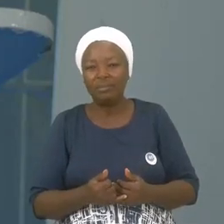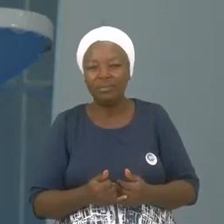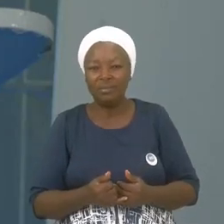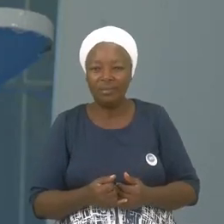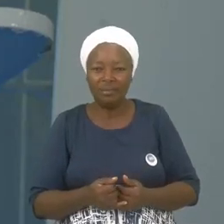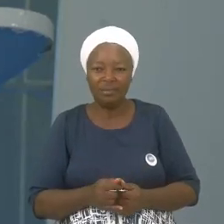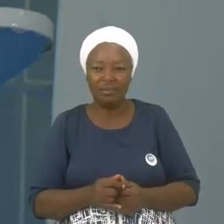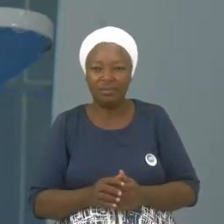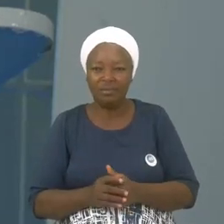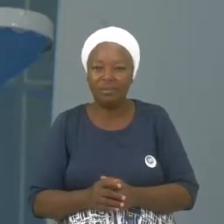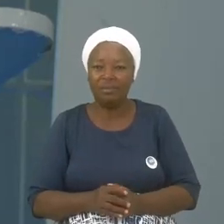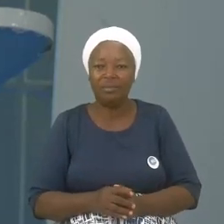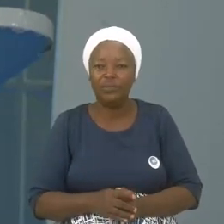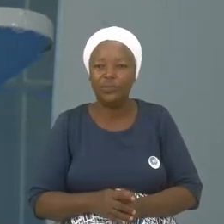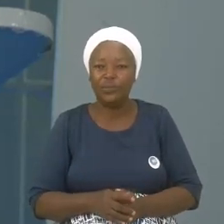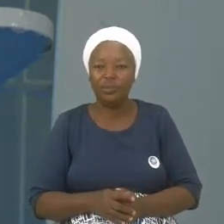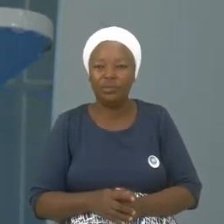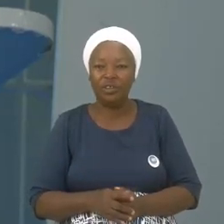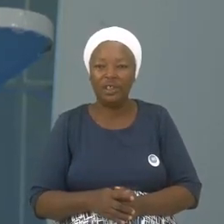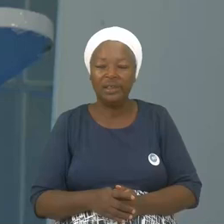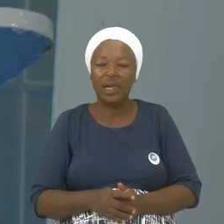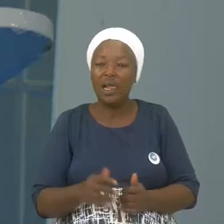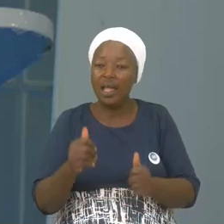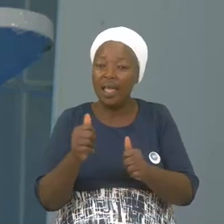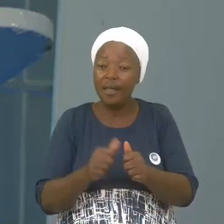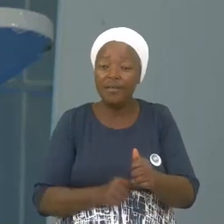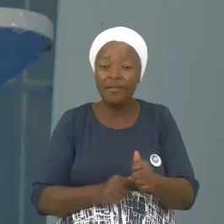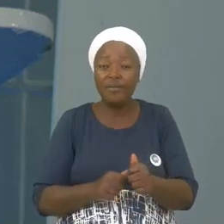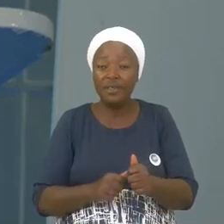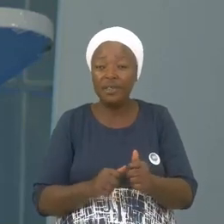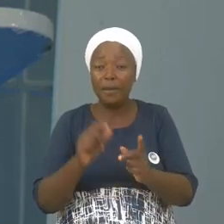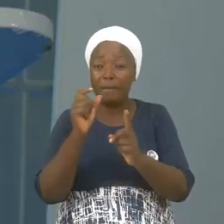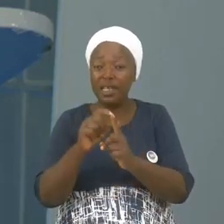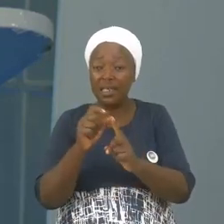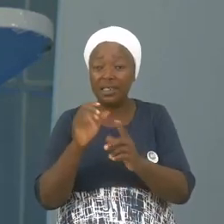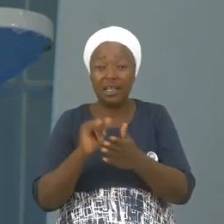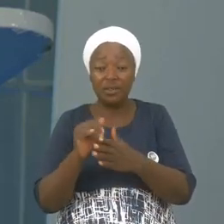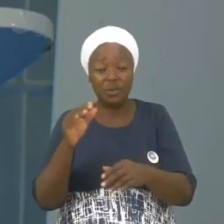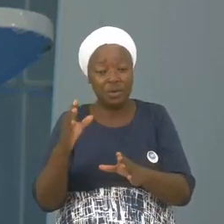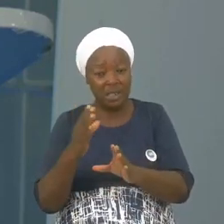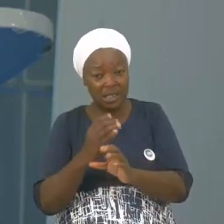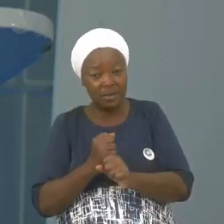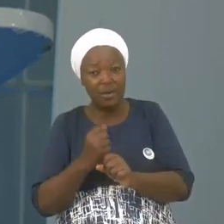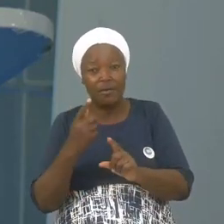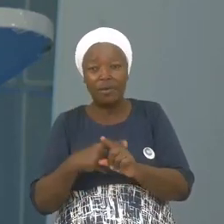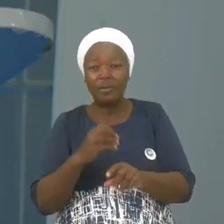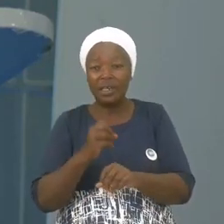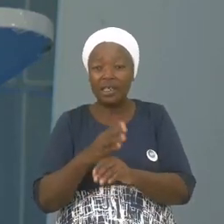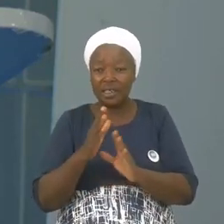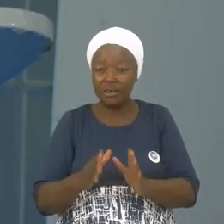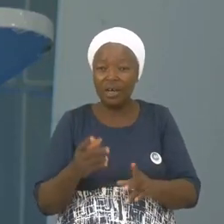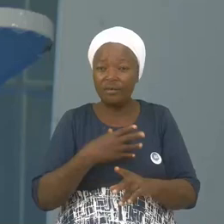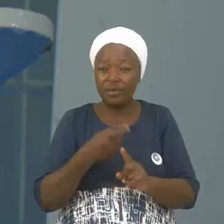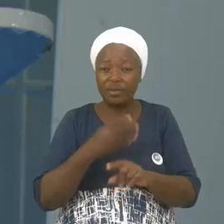Tout message que vous recevrez, des conseillers, ce sera des messages de